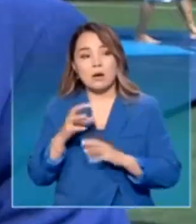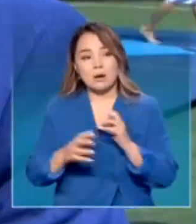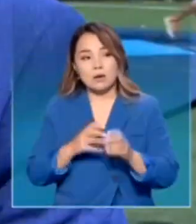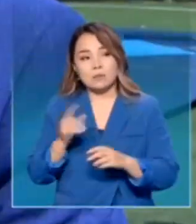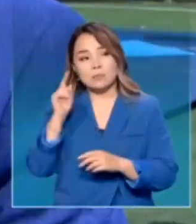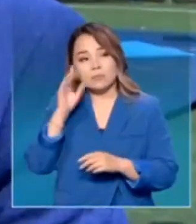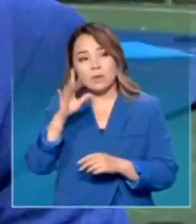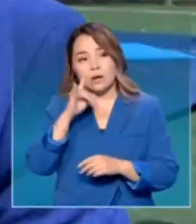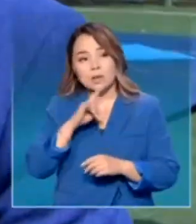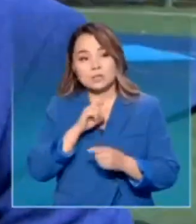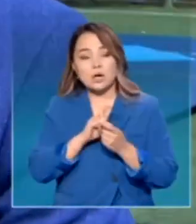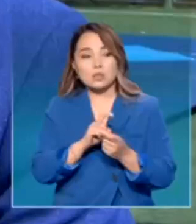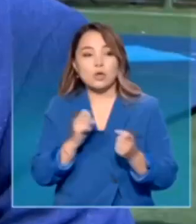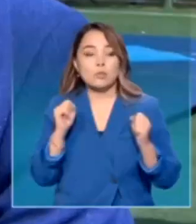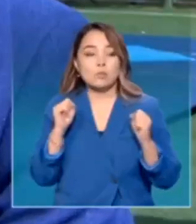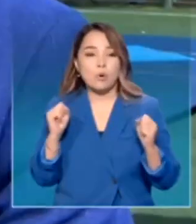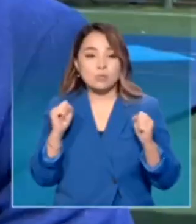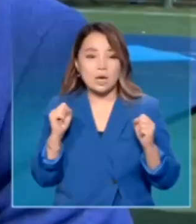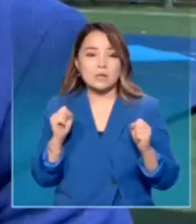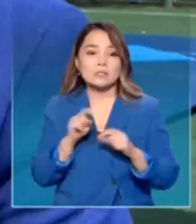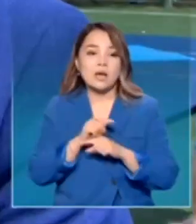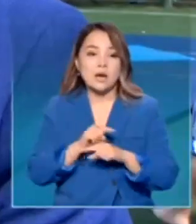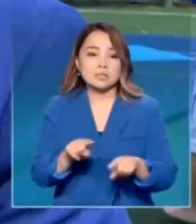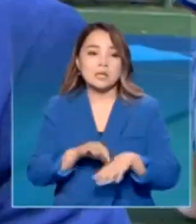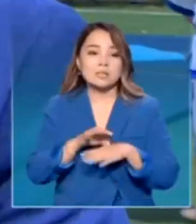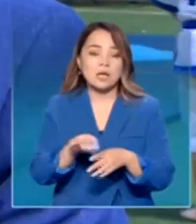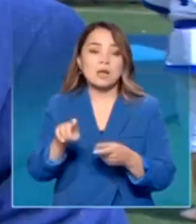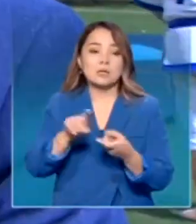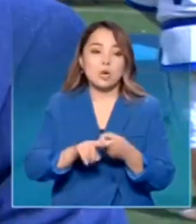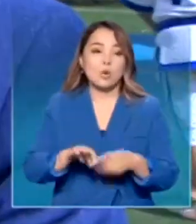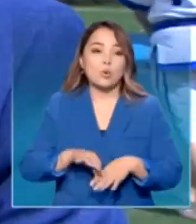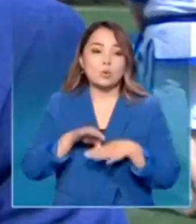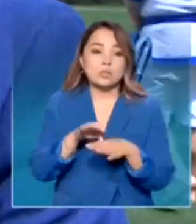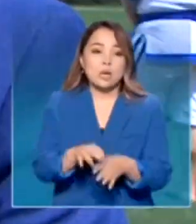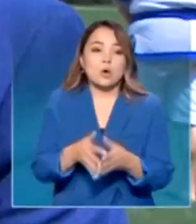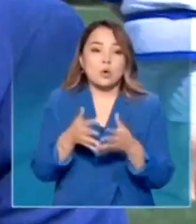шыққан қазақ күресін дәріптеу насихаттау аясында өткізіліп отырған үлкен шарамыз.